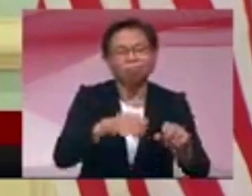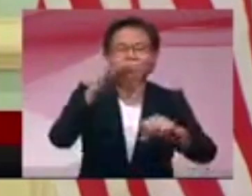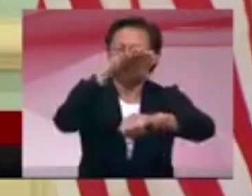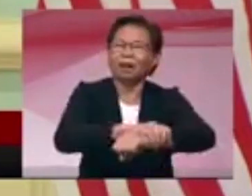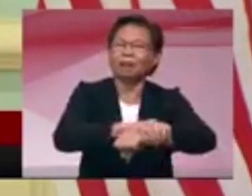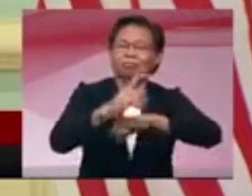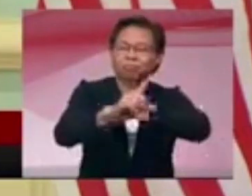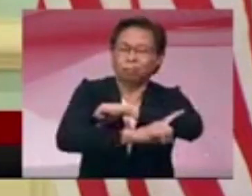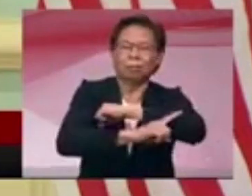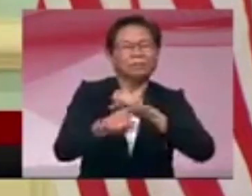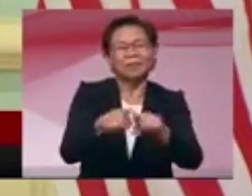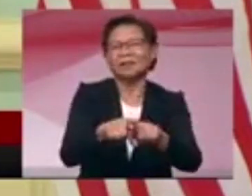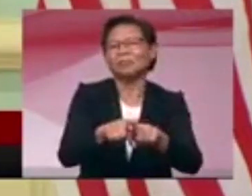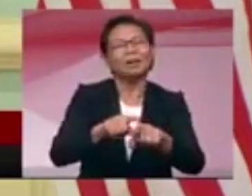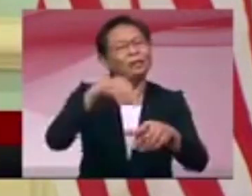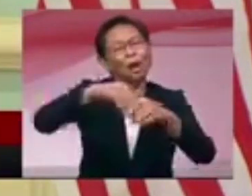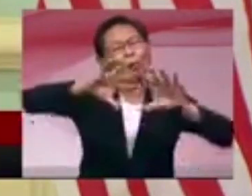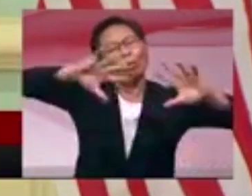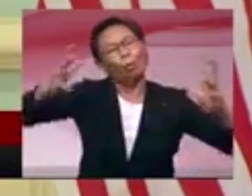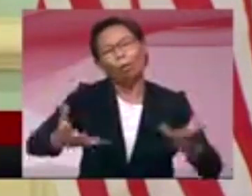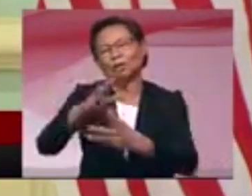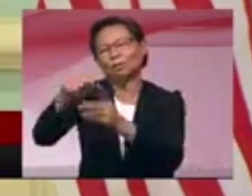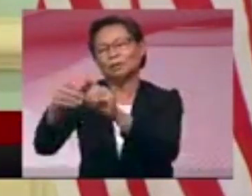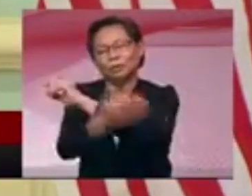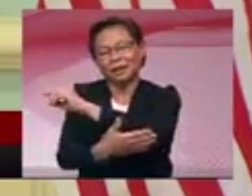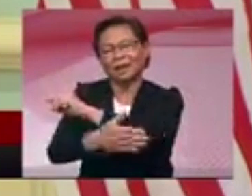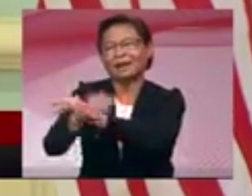dunia, termasuk negara di tempat Al Jazeera ada pun.